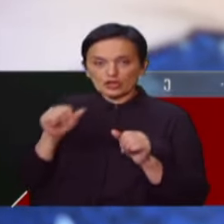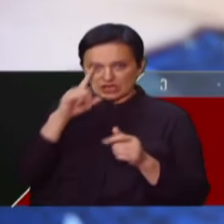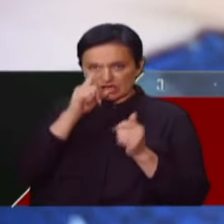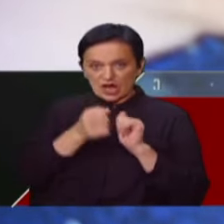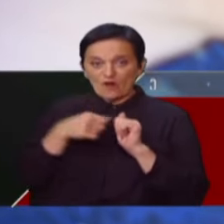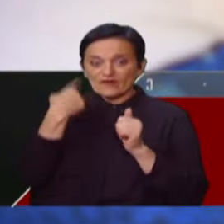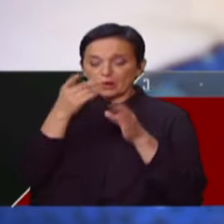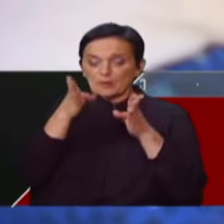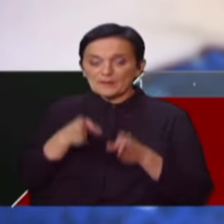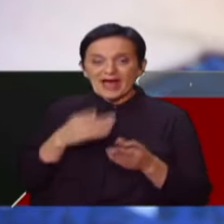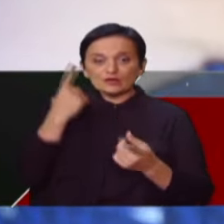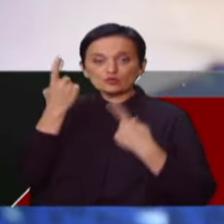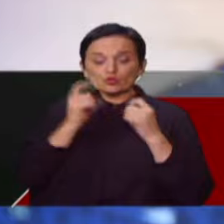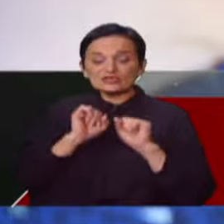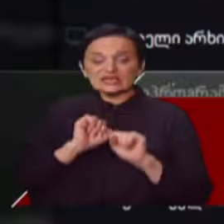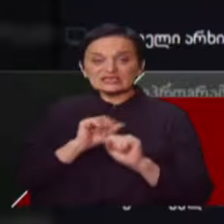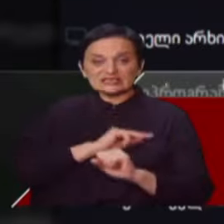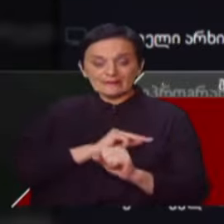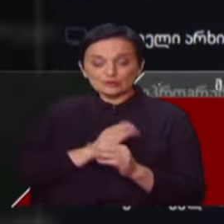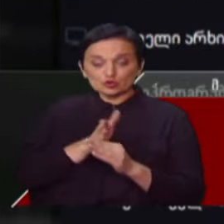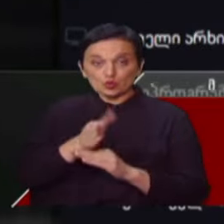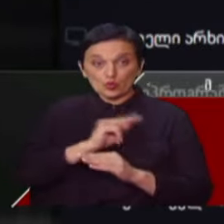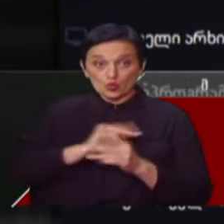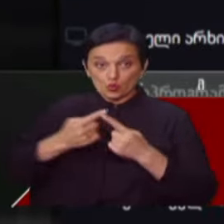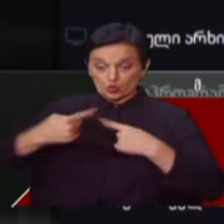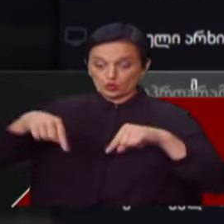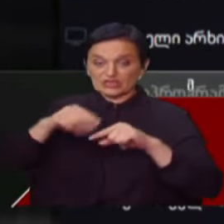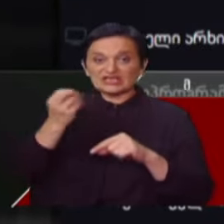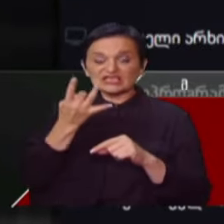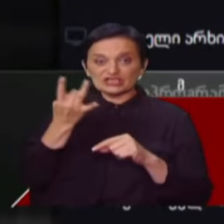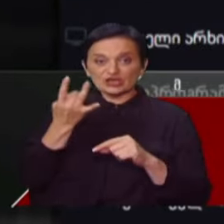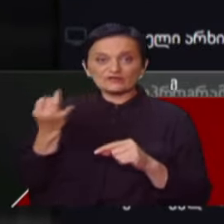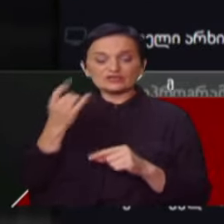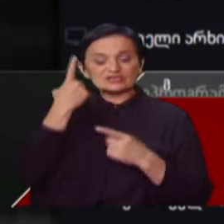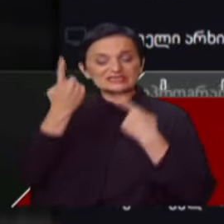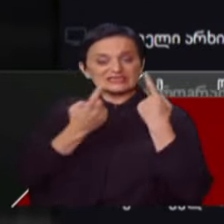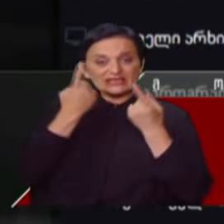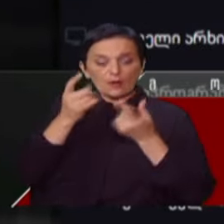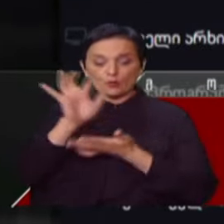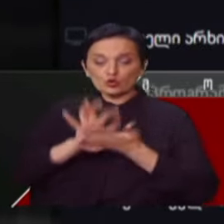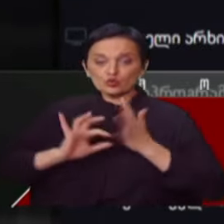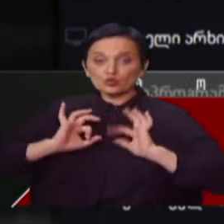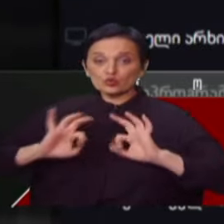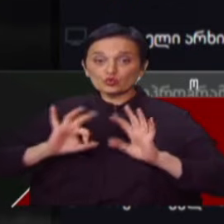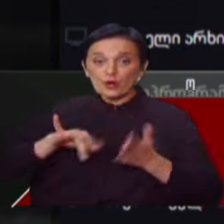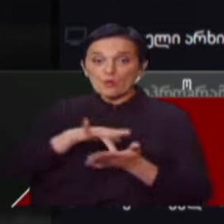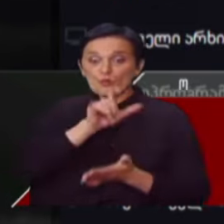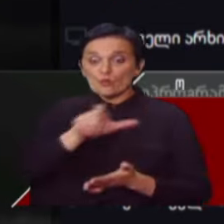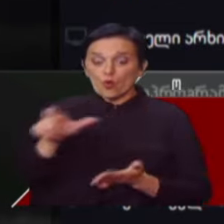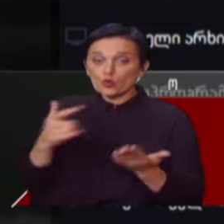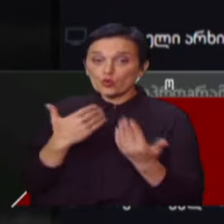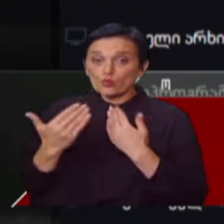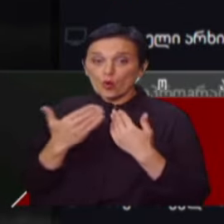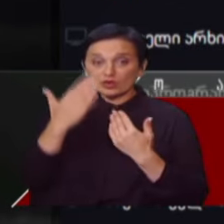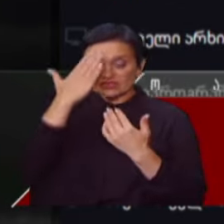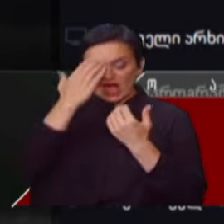მიმართოთ პერსონალურ მონაცემთა დაცვის სამსახურს. უწყებამ დღეს კიდევ ერთხელ გაავრცელა საინფორმაციო განცხადება, სადაც მოქალაქეებს მოუწოდებს